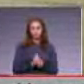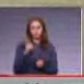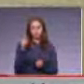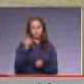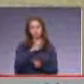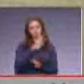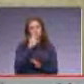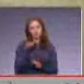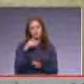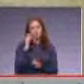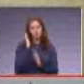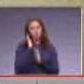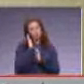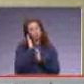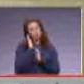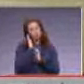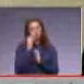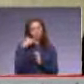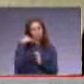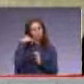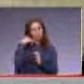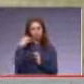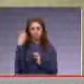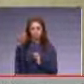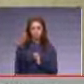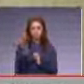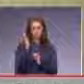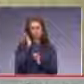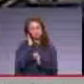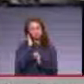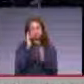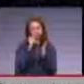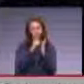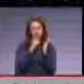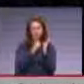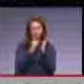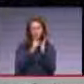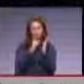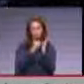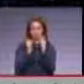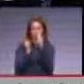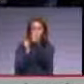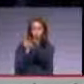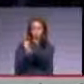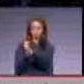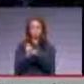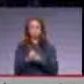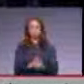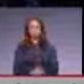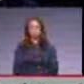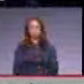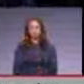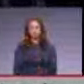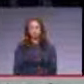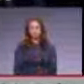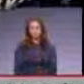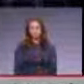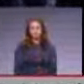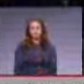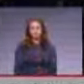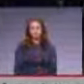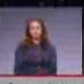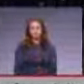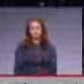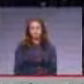كده على الناس. فين الموبايل اللي هي عايزاه؟ فين الموبايل اللي طلبته؟ انا حاجه يا وائل. عايزه تعملي بالموبايل ايه؟